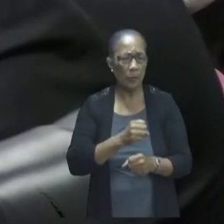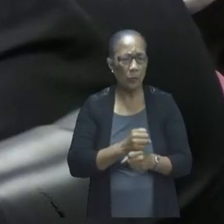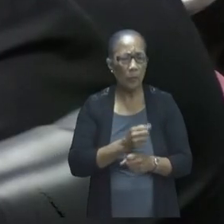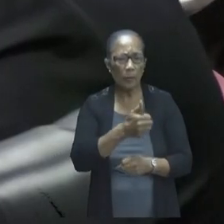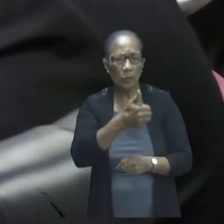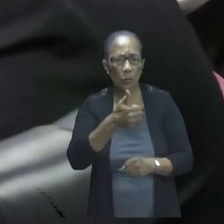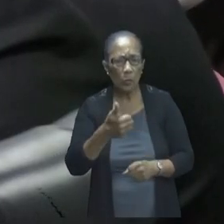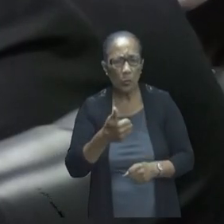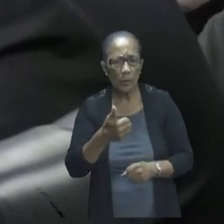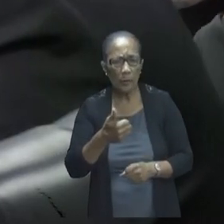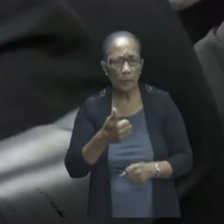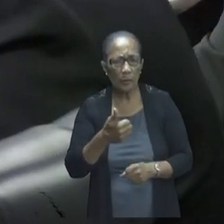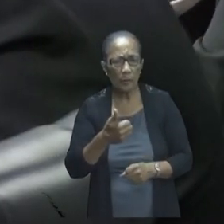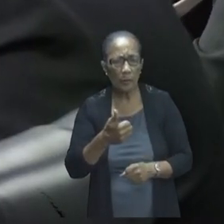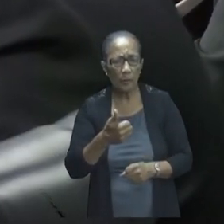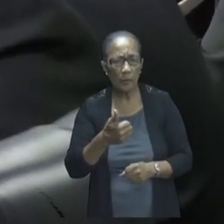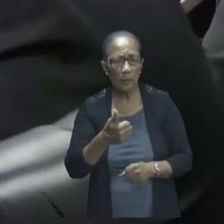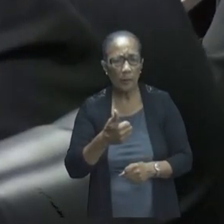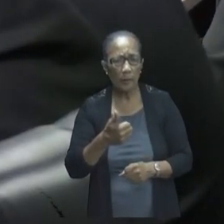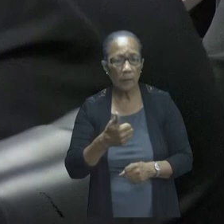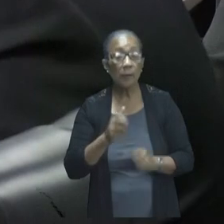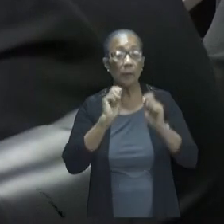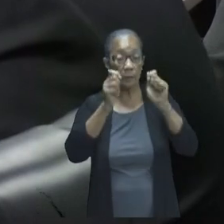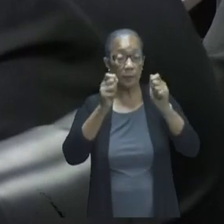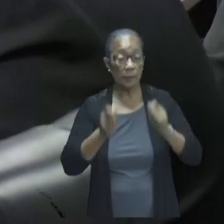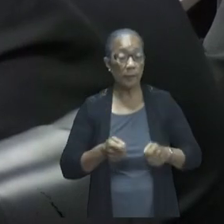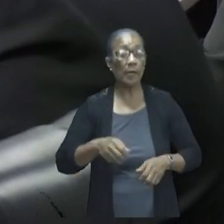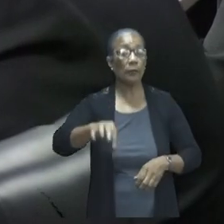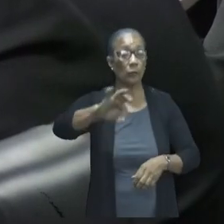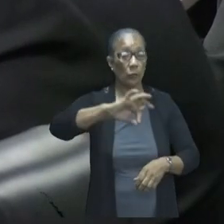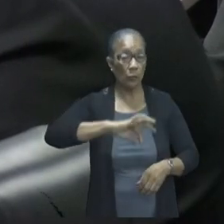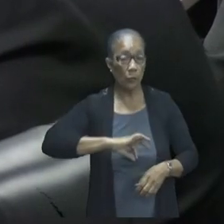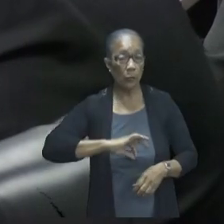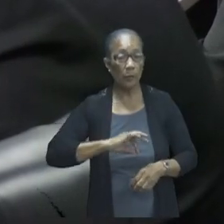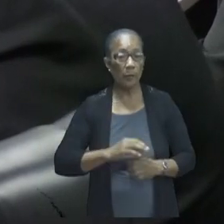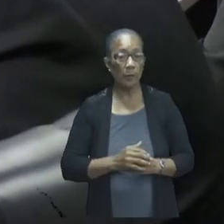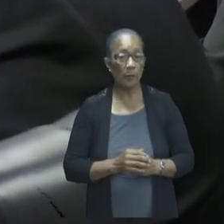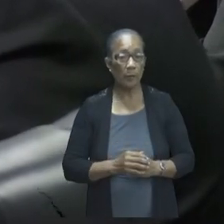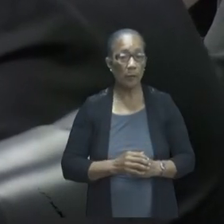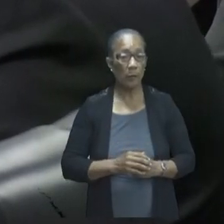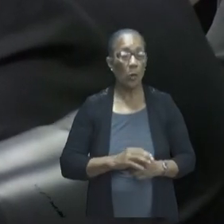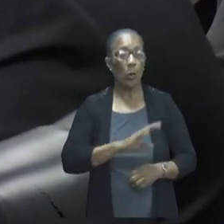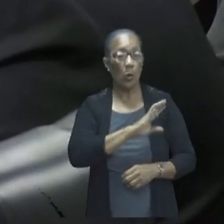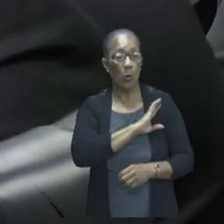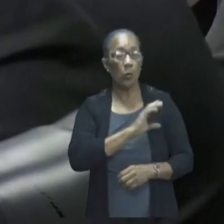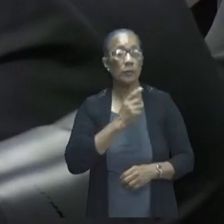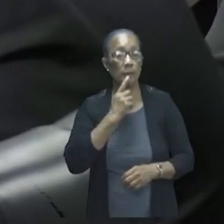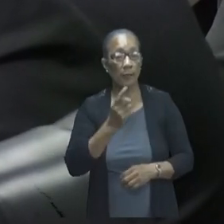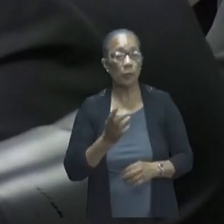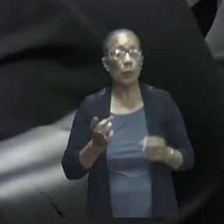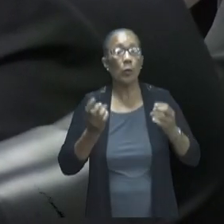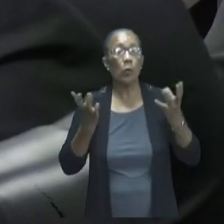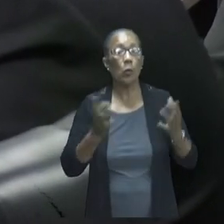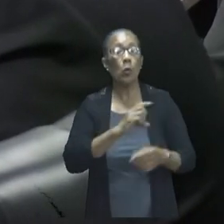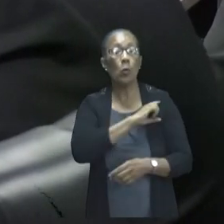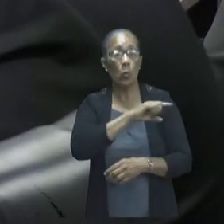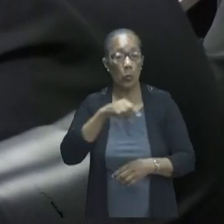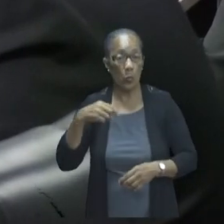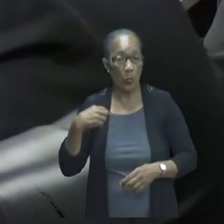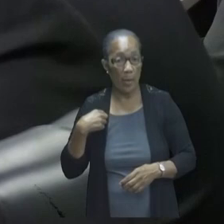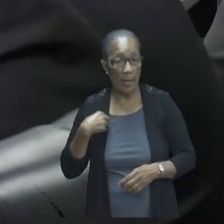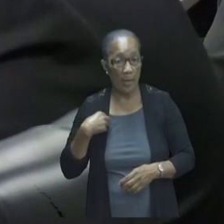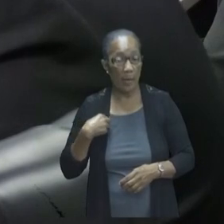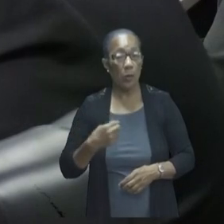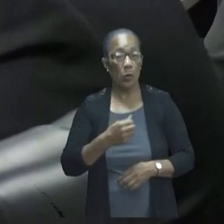en dus het aarde terugkeren in dat kader nieuwe met teamie en van hoe wij fytosanitaire kunnen